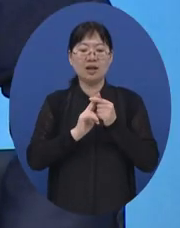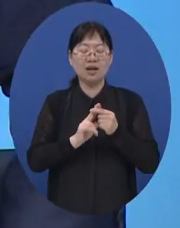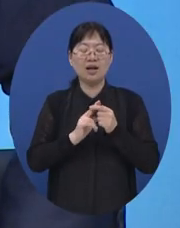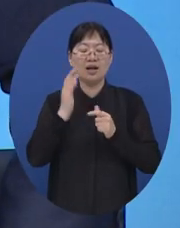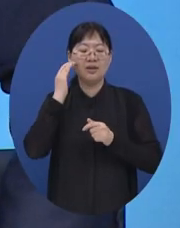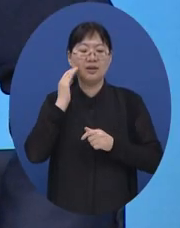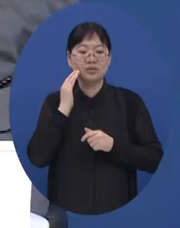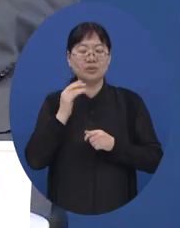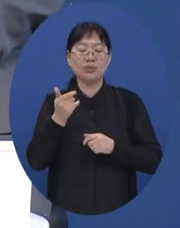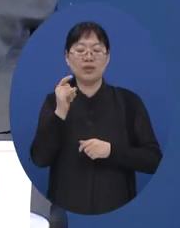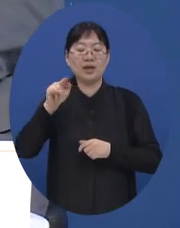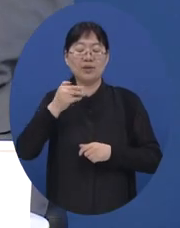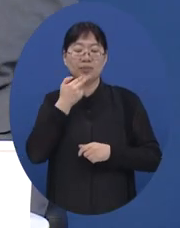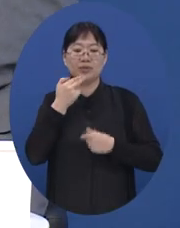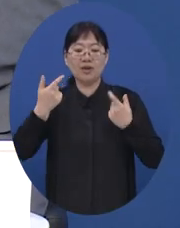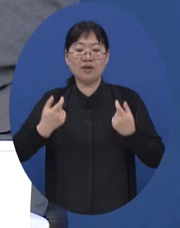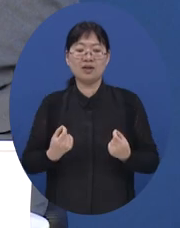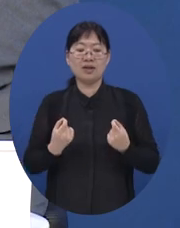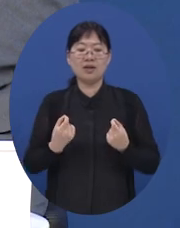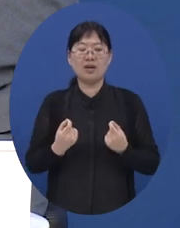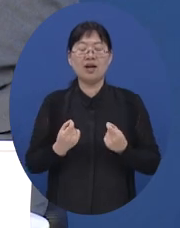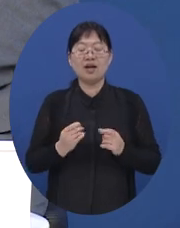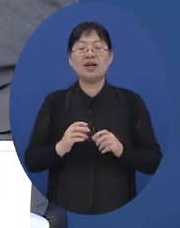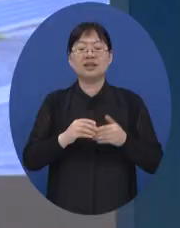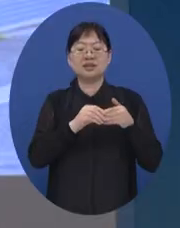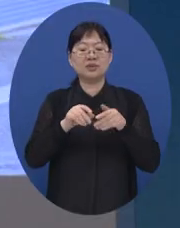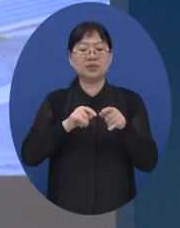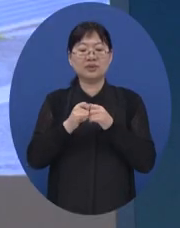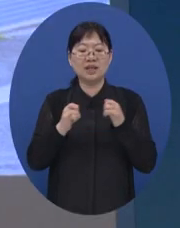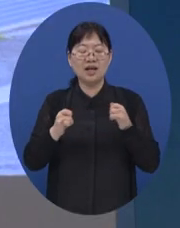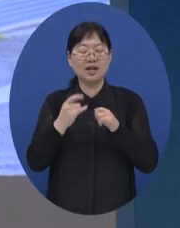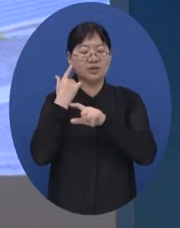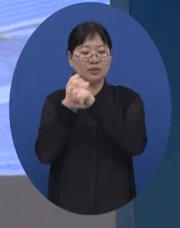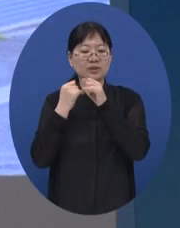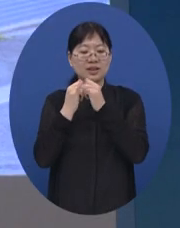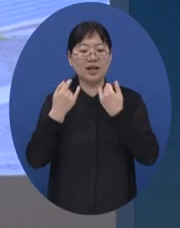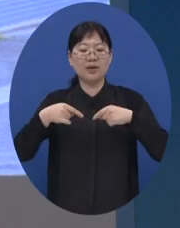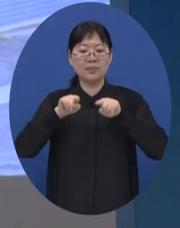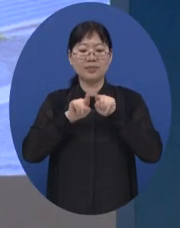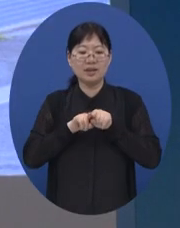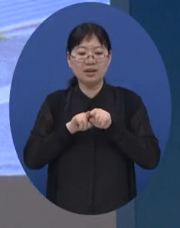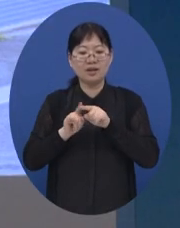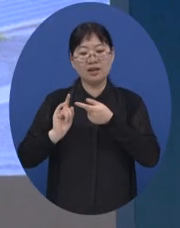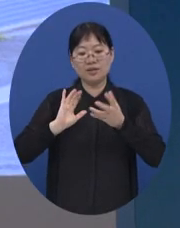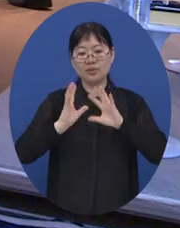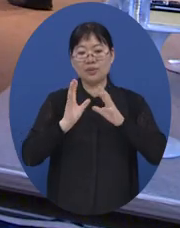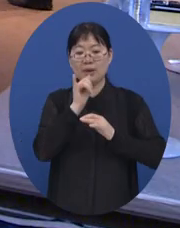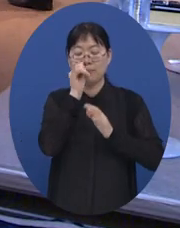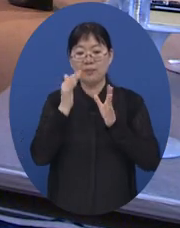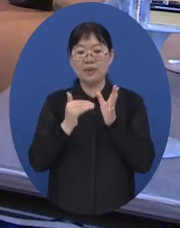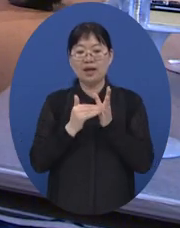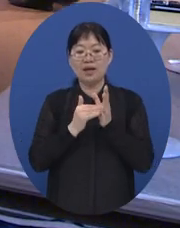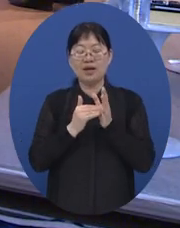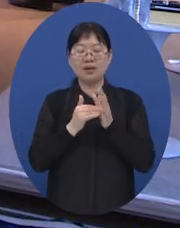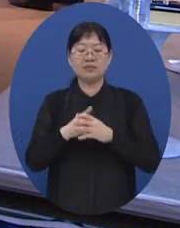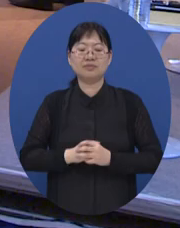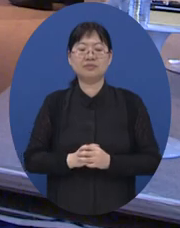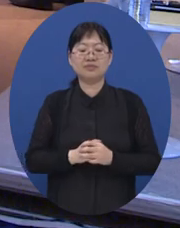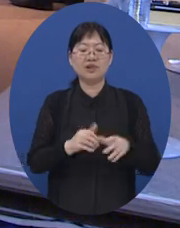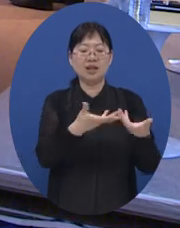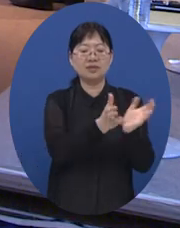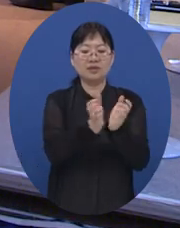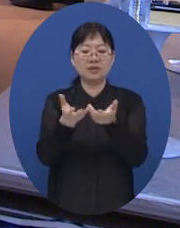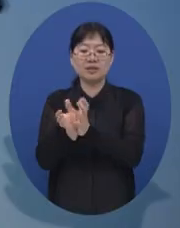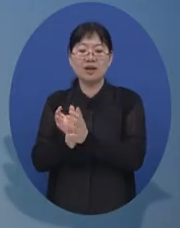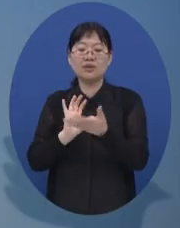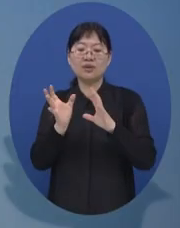동아시아 타자 협력을 주제로 국내외 지도자와 석학들이 해법 모색을 위해 어릴 맞대 입니다 기획 3 4 에서는 토론을